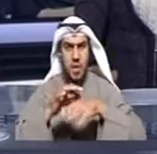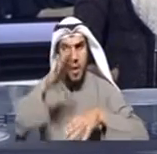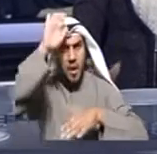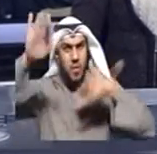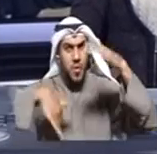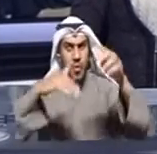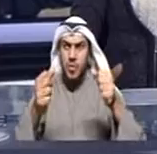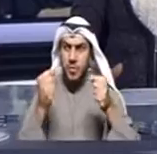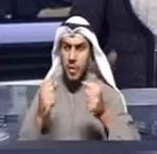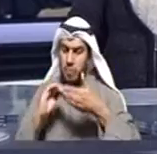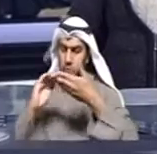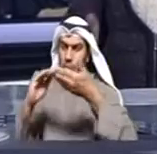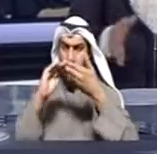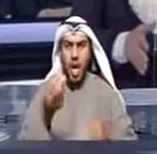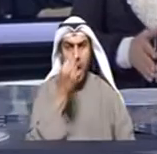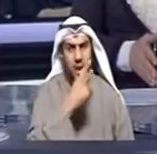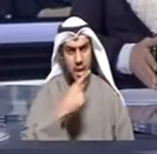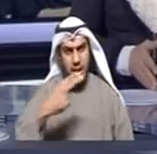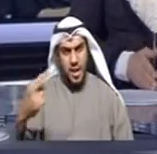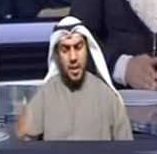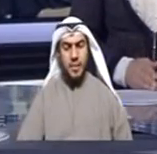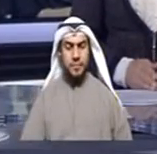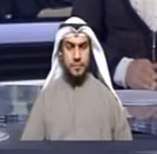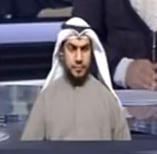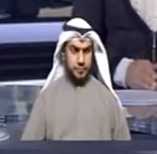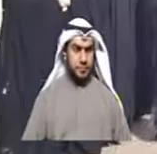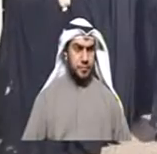العراقيين في مختلف المحافظات العراقية.